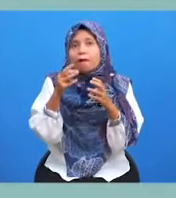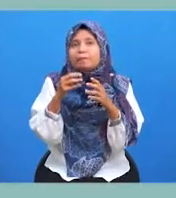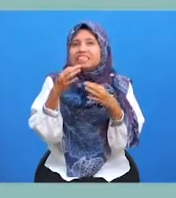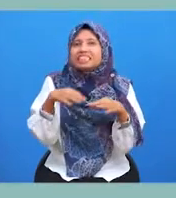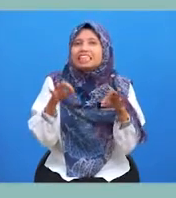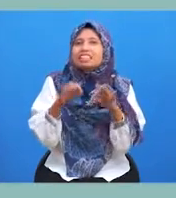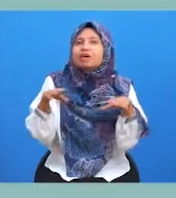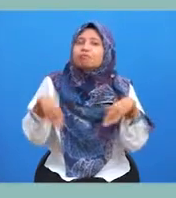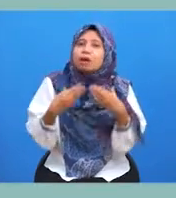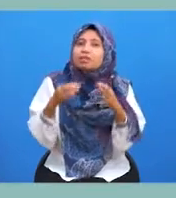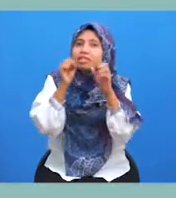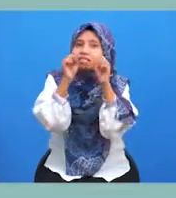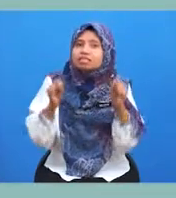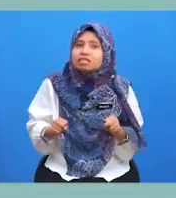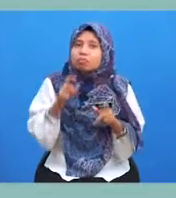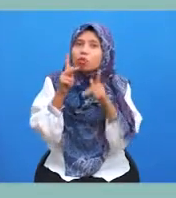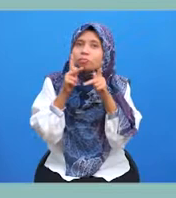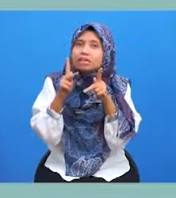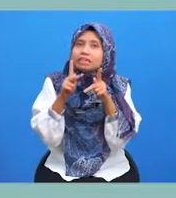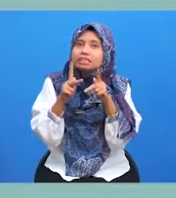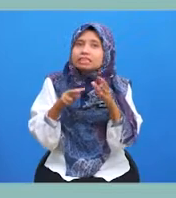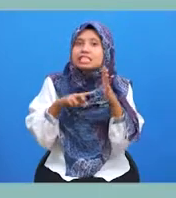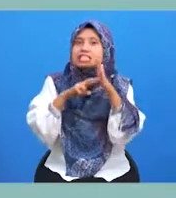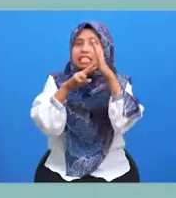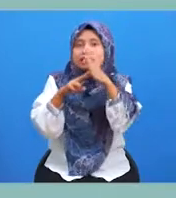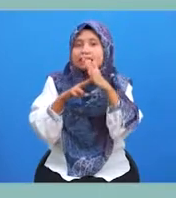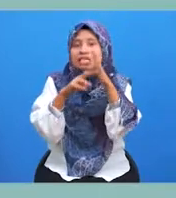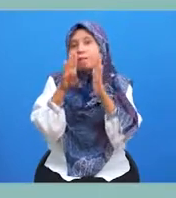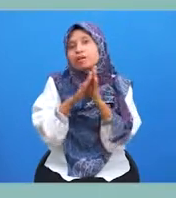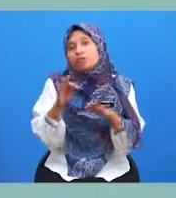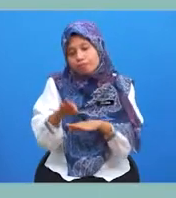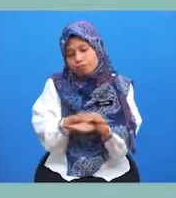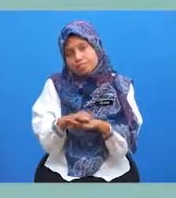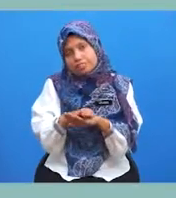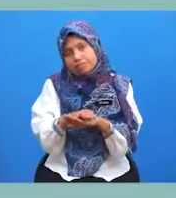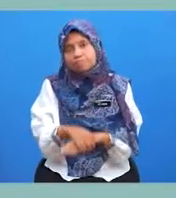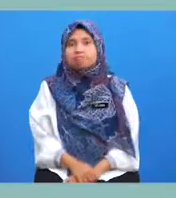memerihalkan bagaimana sistem komunikasi satelit berfungsi,